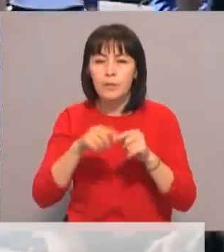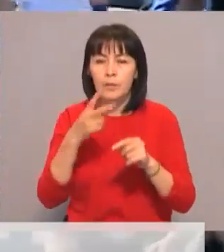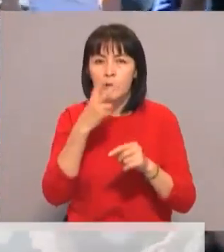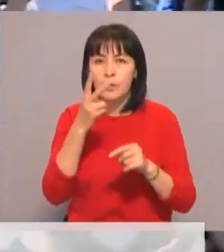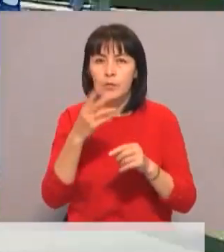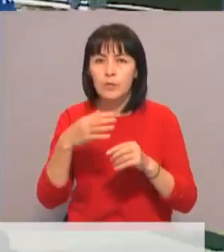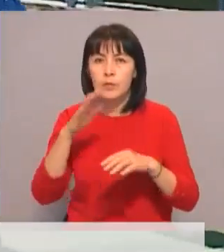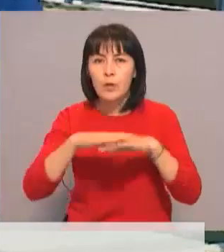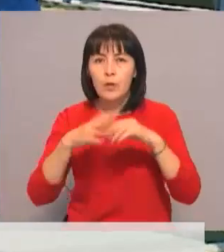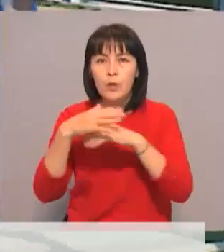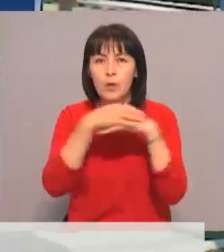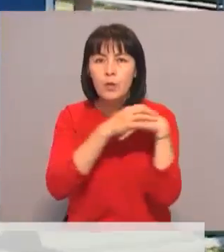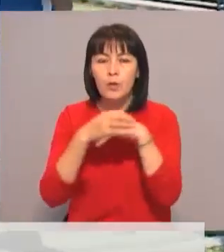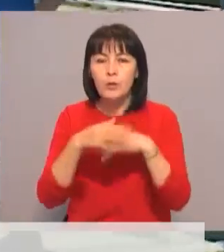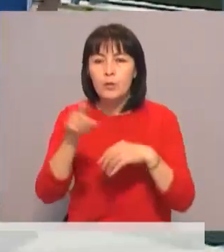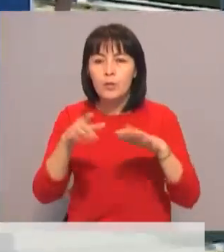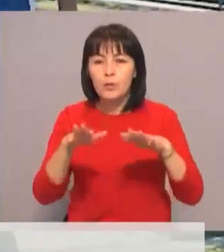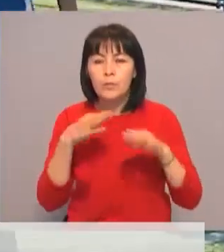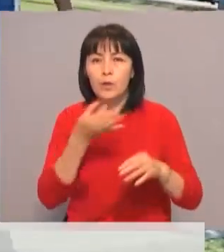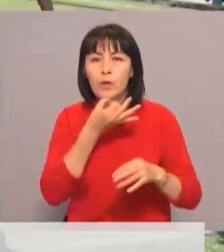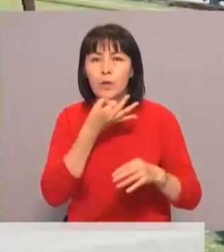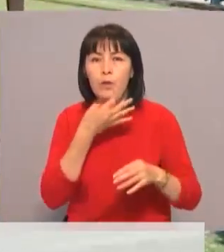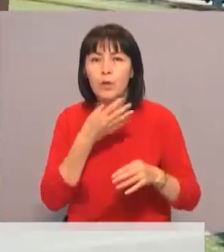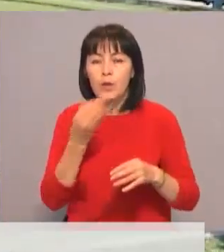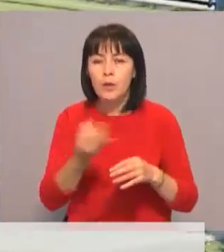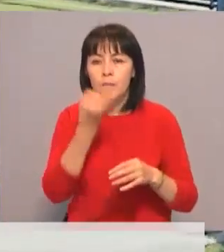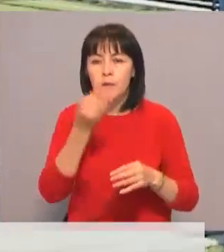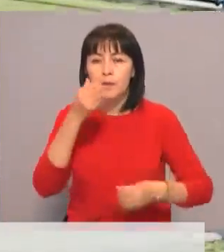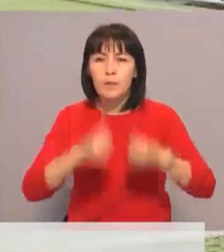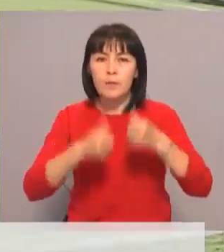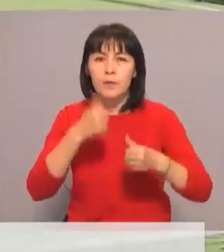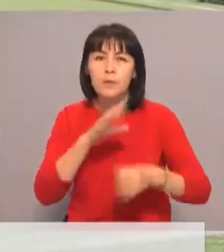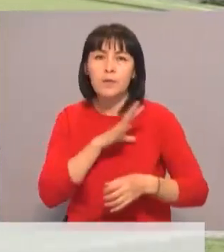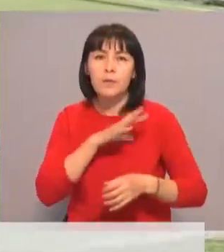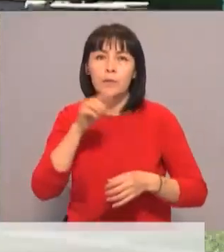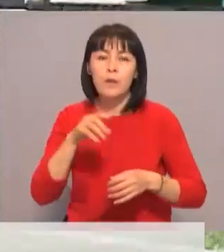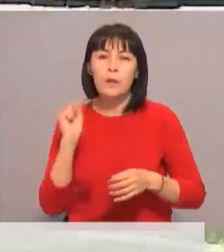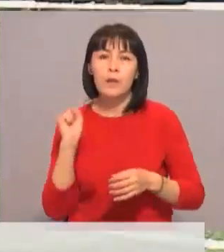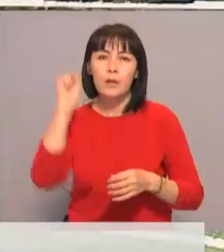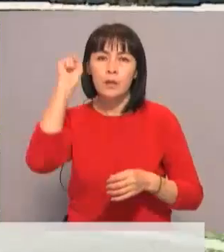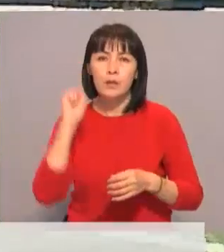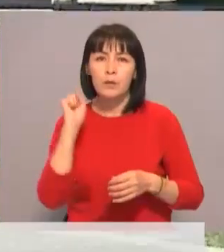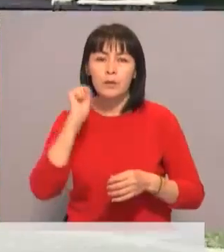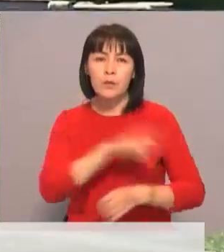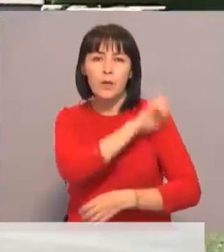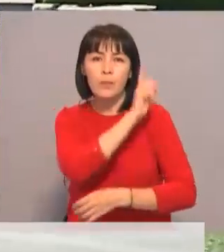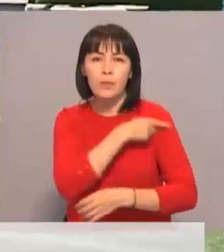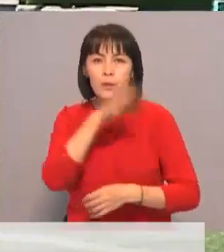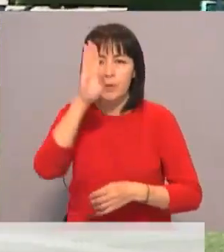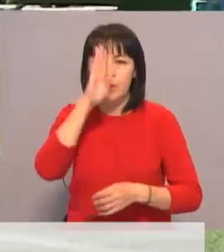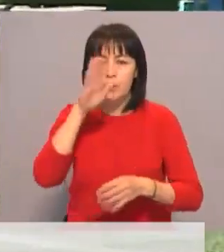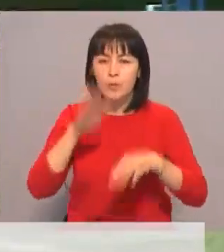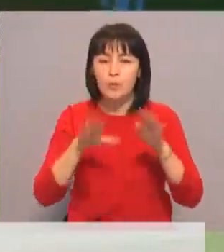Қол күресі сайысында көрерменнің делебесін қоздырып, қызу тартысты бәсекеге ұласты. Ал кір тасын көтеруді білекті жігіттер